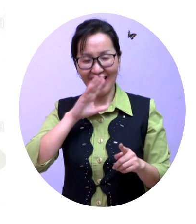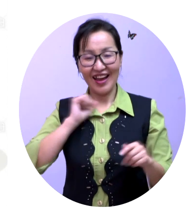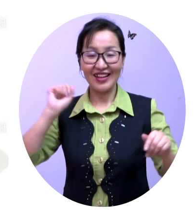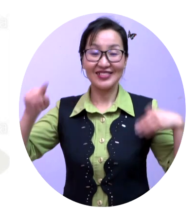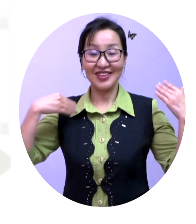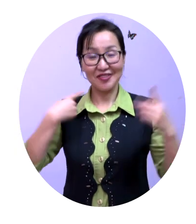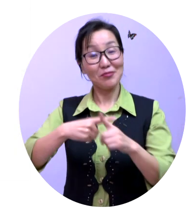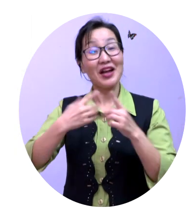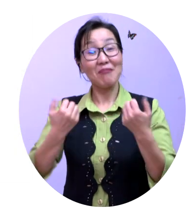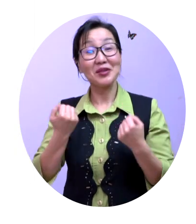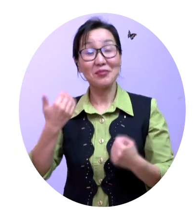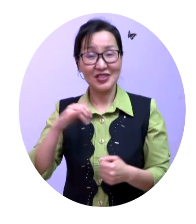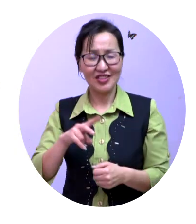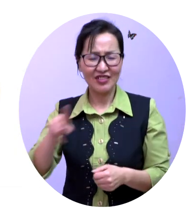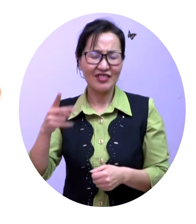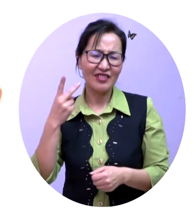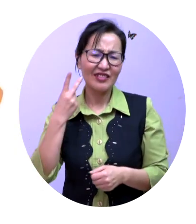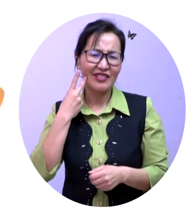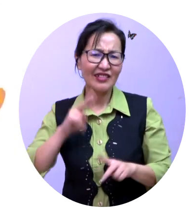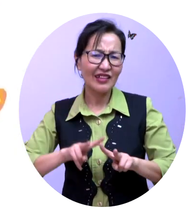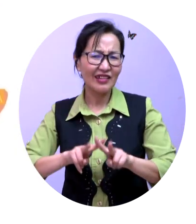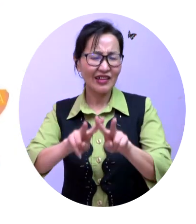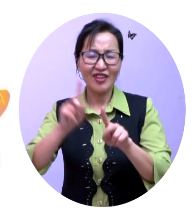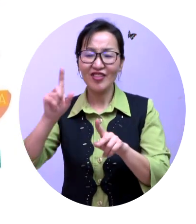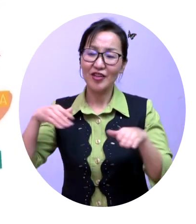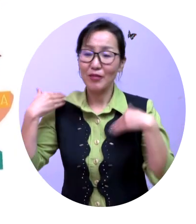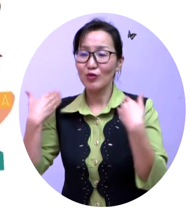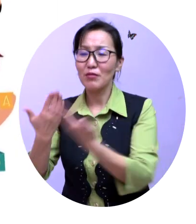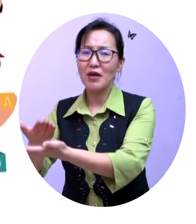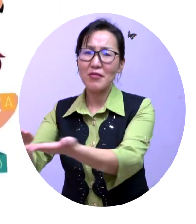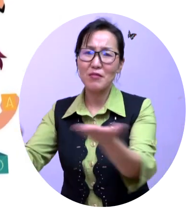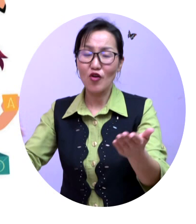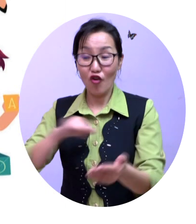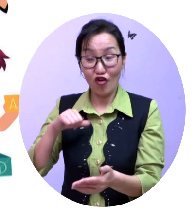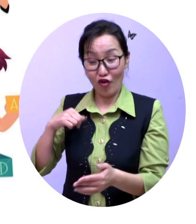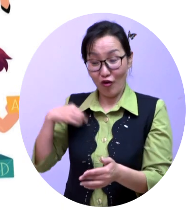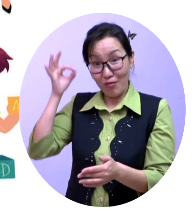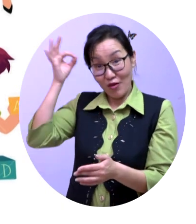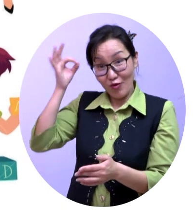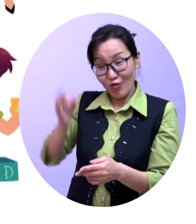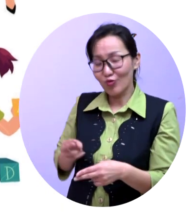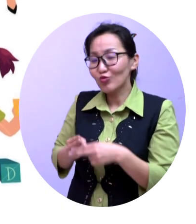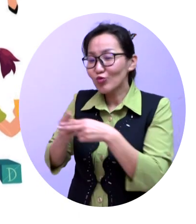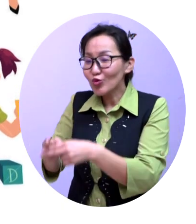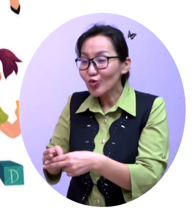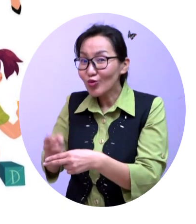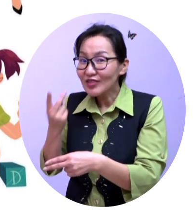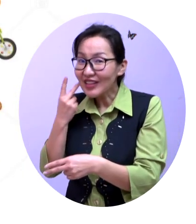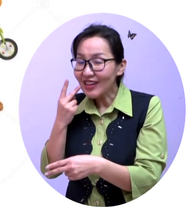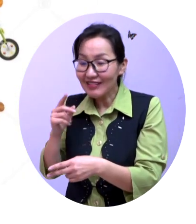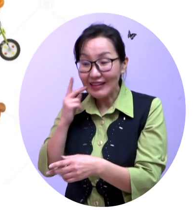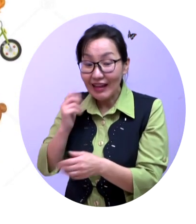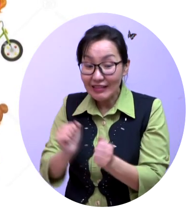хүсэлт автдаг гэж. Тэр үргэлж хин нэгнийг баярлуулж өөрийгөө мэдэгдүүлэхгүйгээр тус хүргэхийн тулд